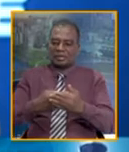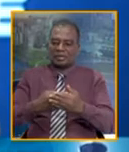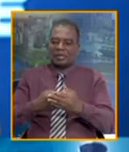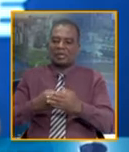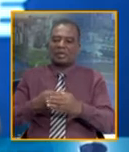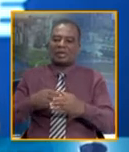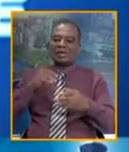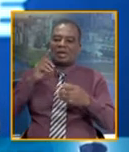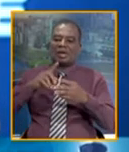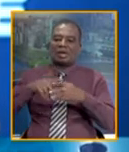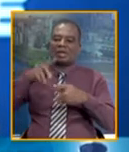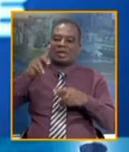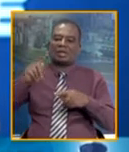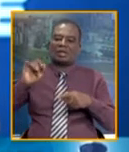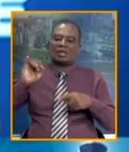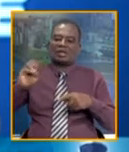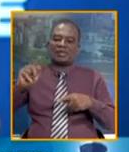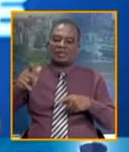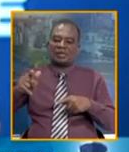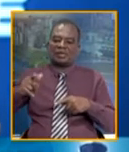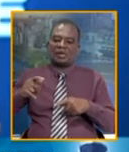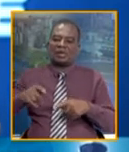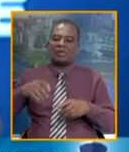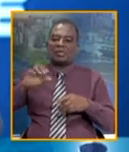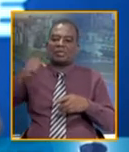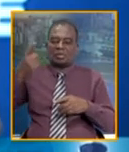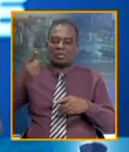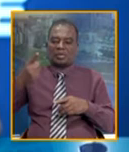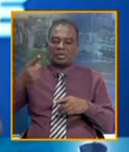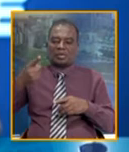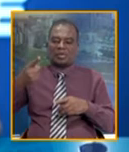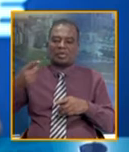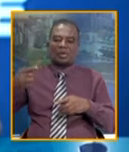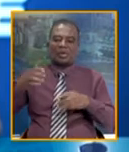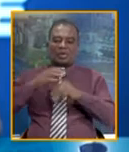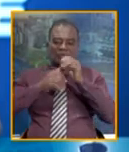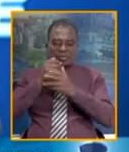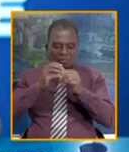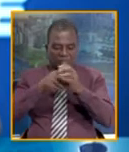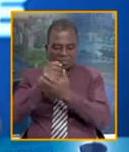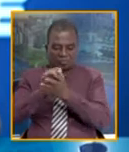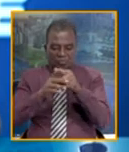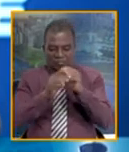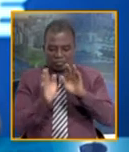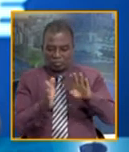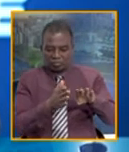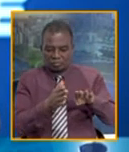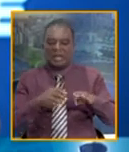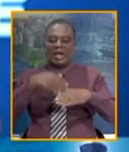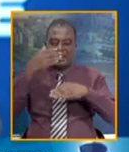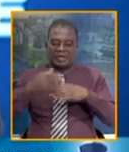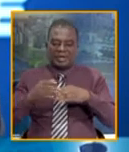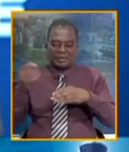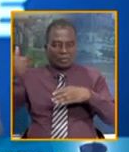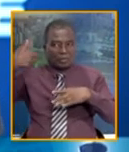dispositif de lavage des mains. Ensuite, vous allez aller dans un box d'enregistrement. Ce box va vous permettre de voir votre